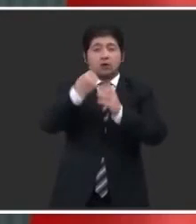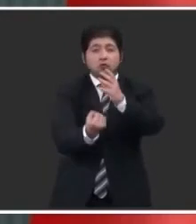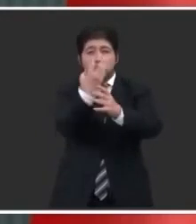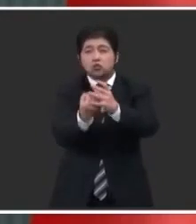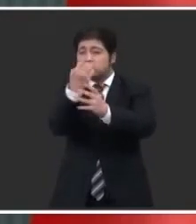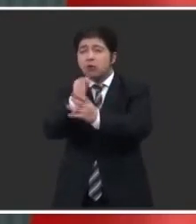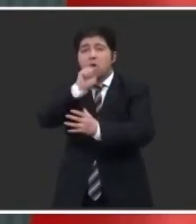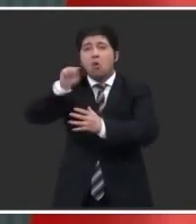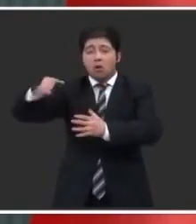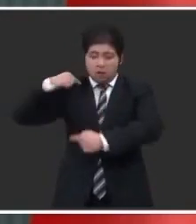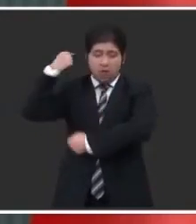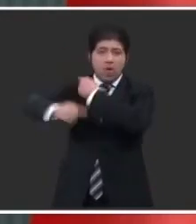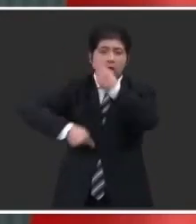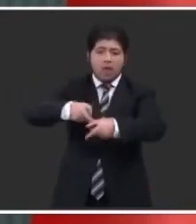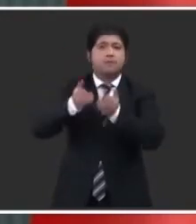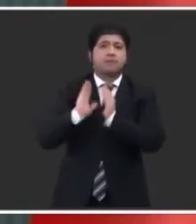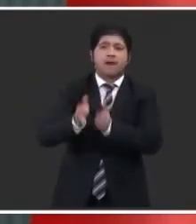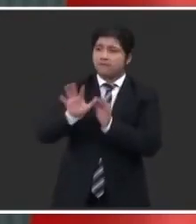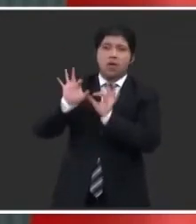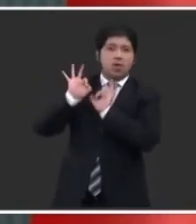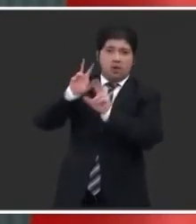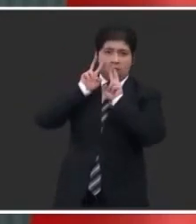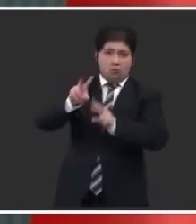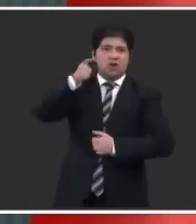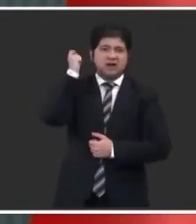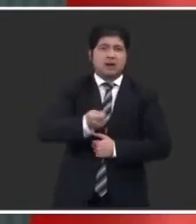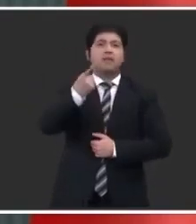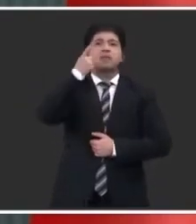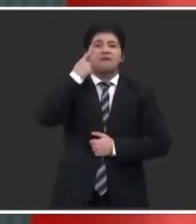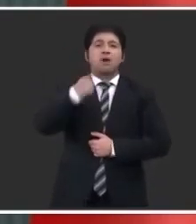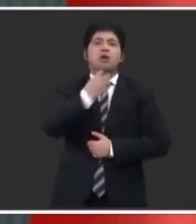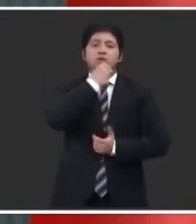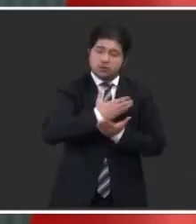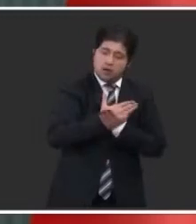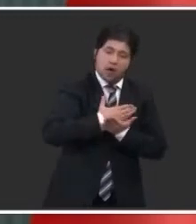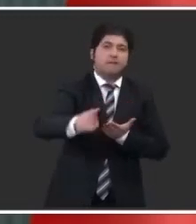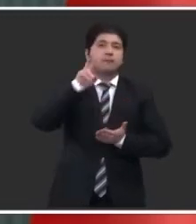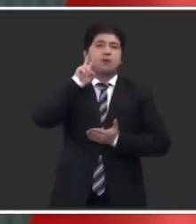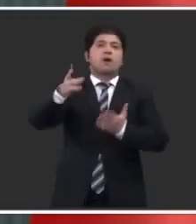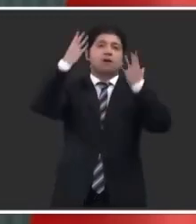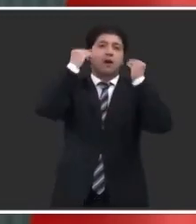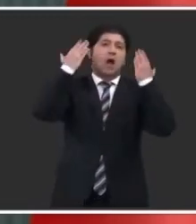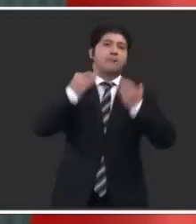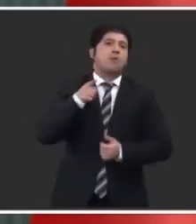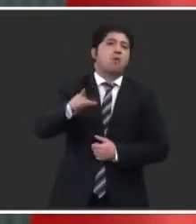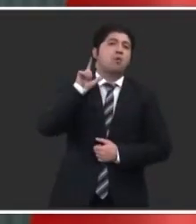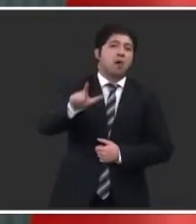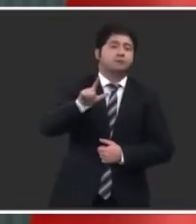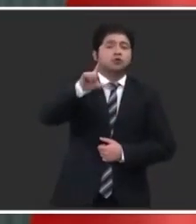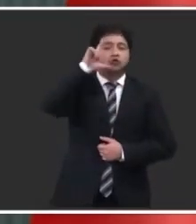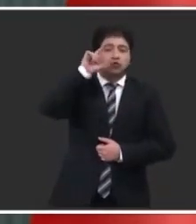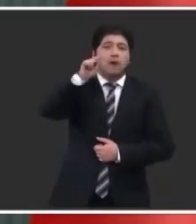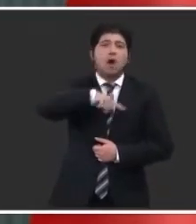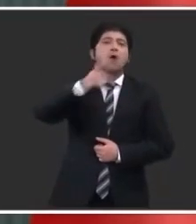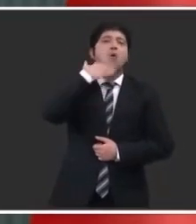müesseselerin çoğunun devam ettiği gerçeği devletteki sürekliliğin işaretidir hiç şüphesiz